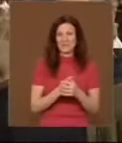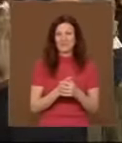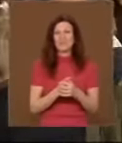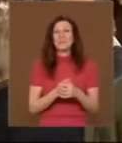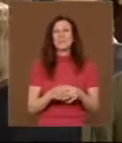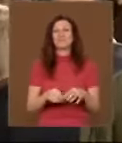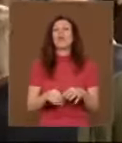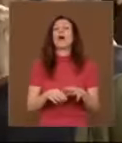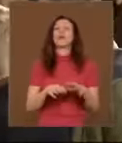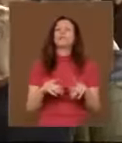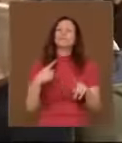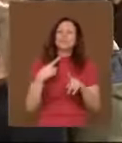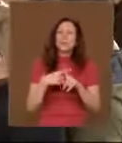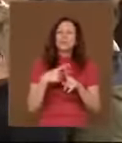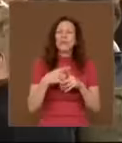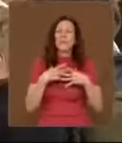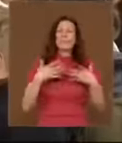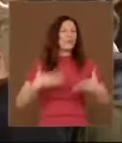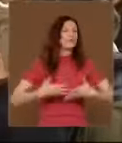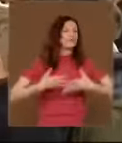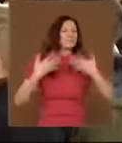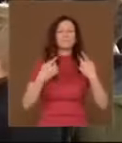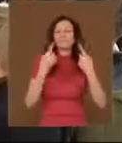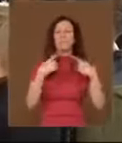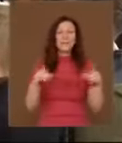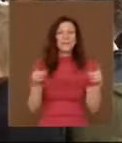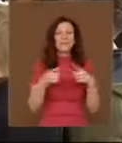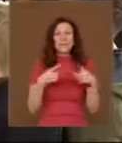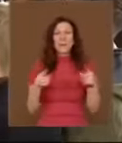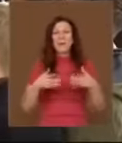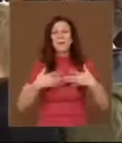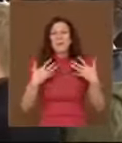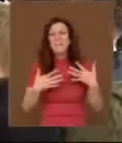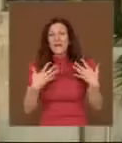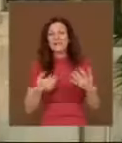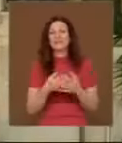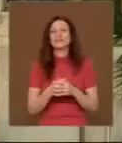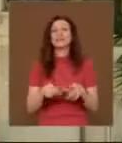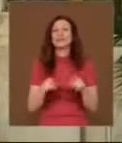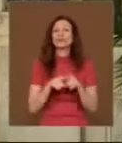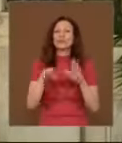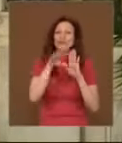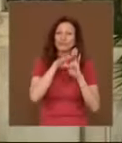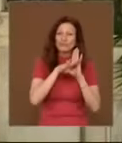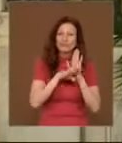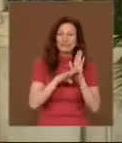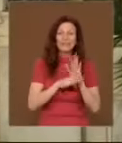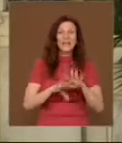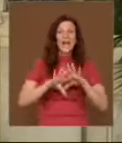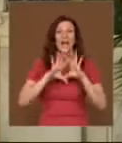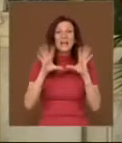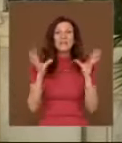и всички други песнопения, празничните стихири, пасхалния канон, всички